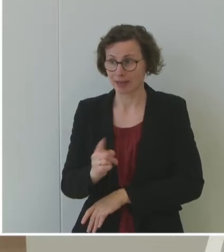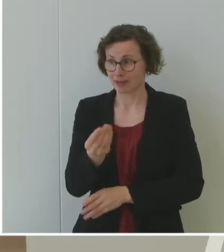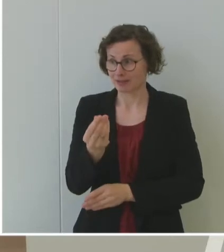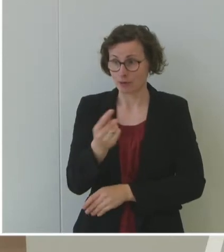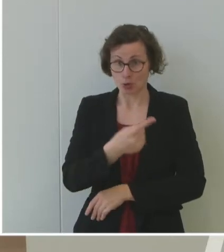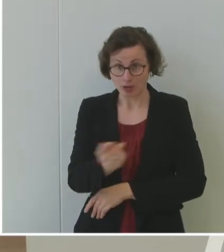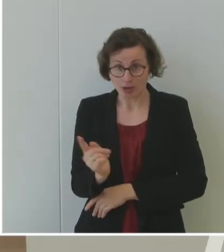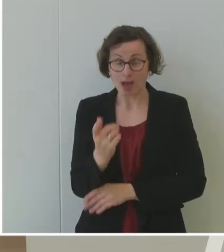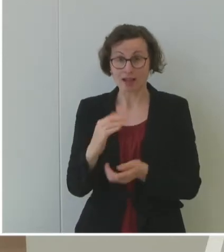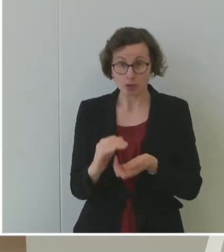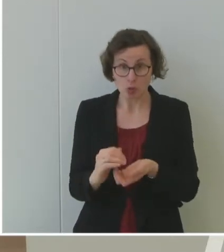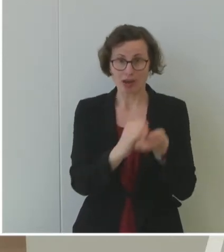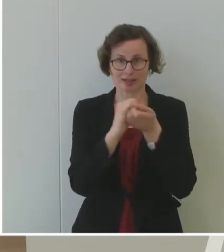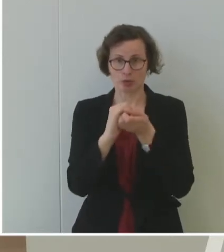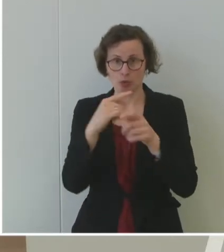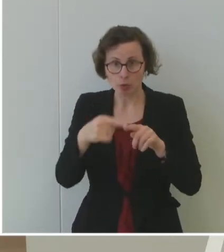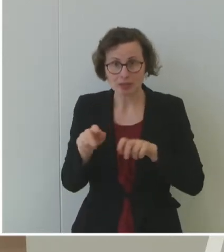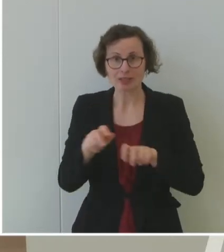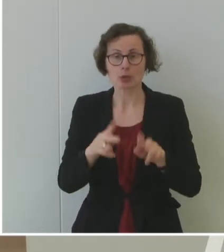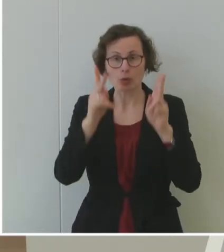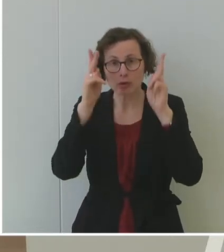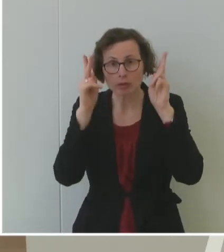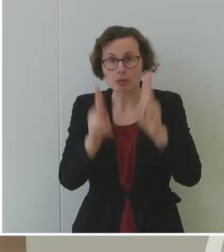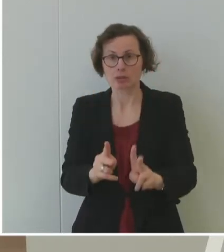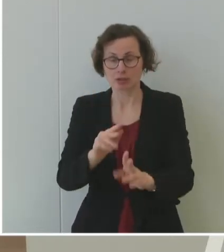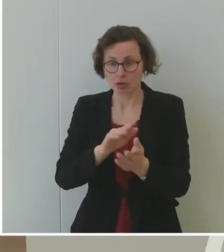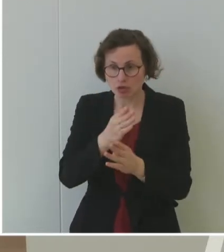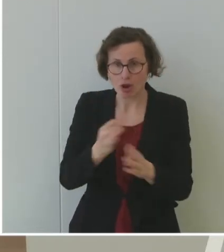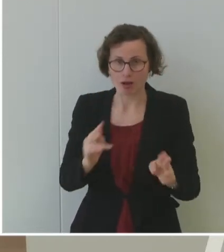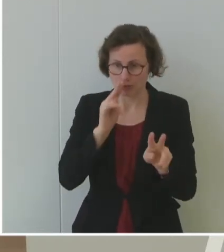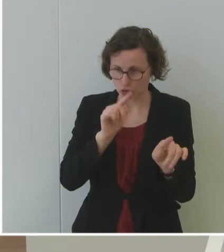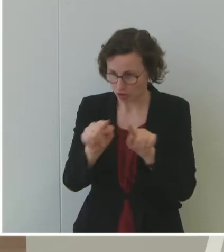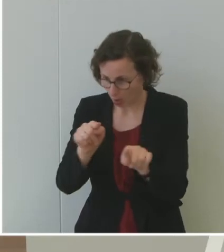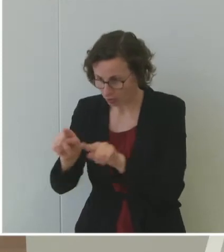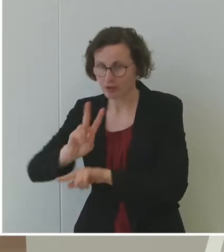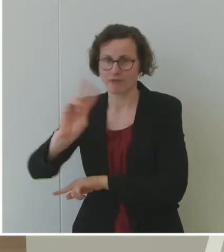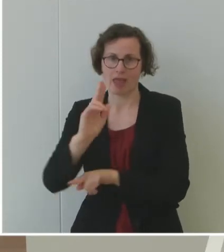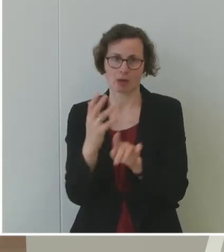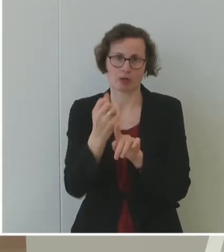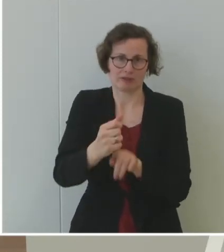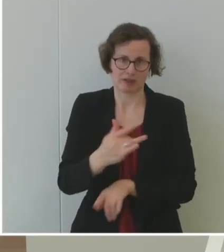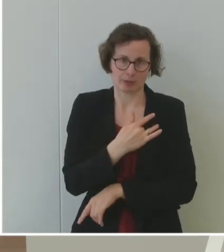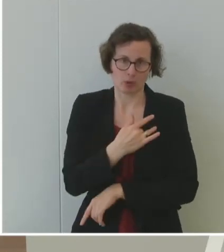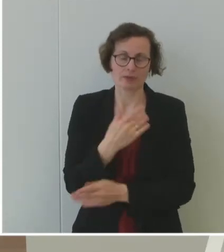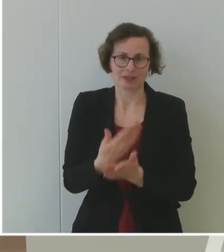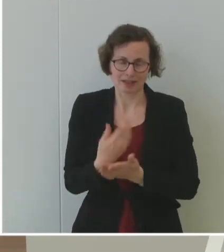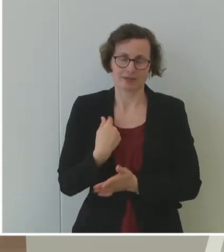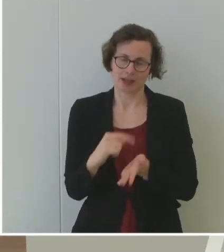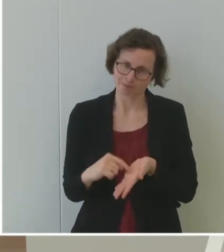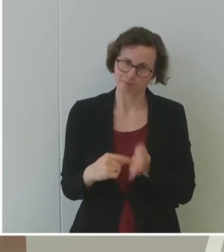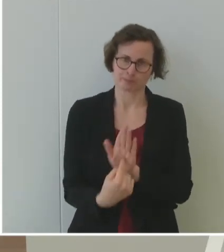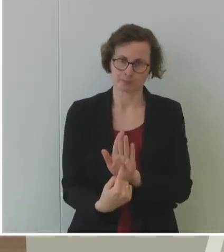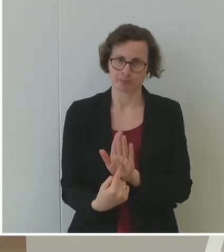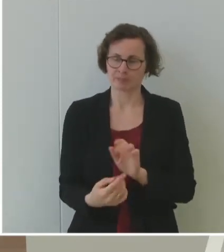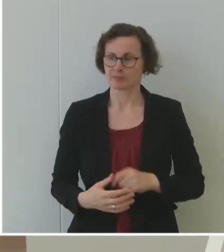als Koalition und als Regierung da tatsächlich genau hinschauen wollen. Und deshalb ist es richtig, dass wir es hier ansprechen.